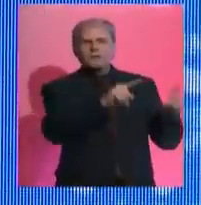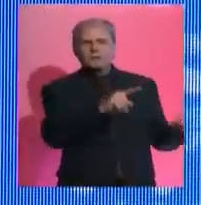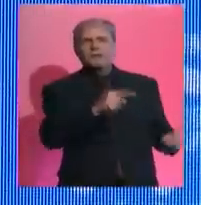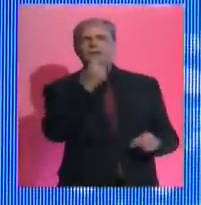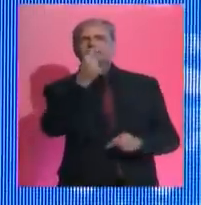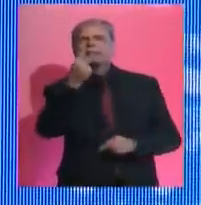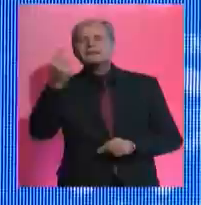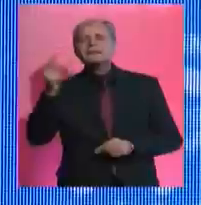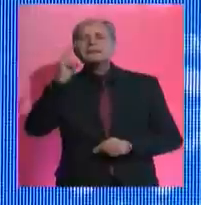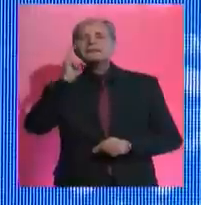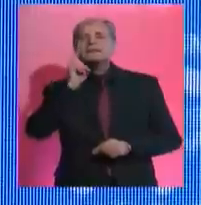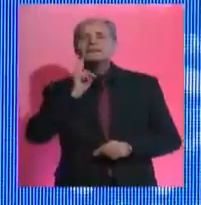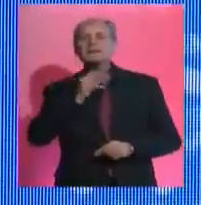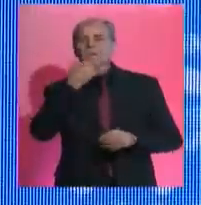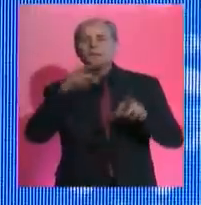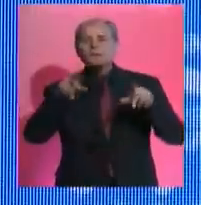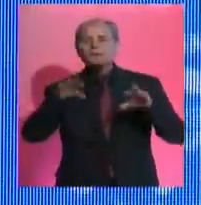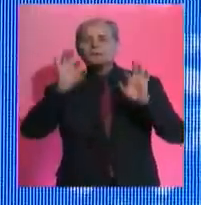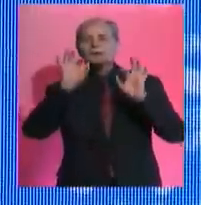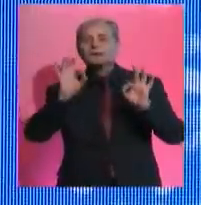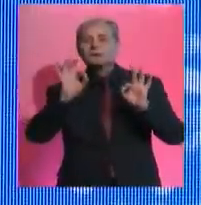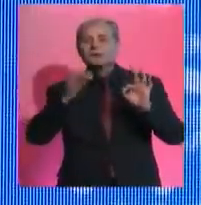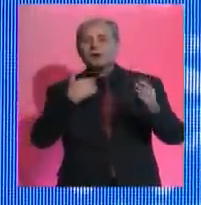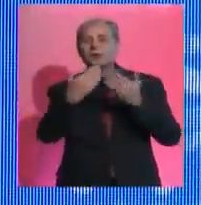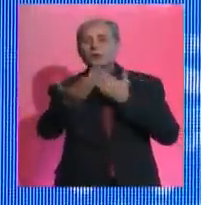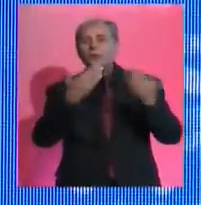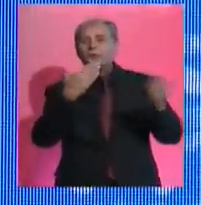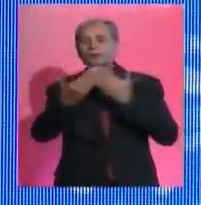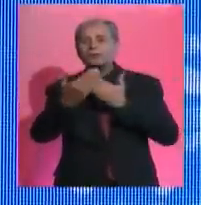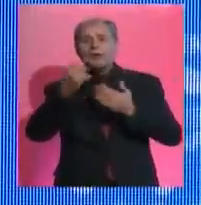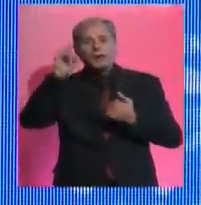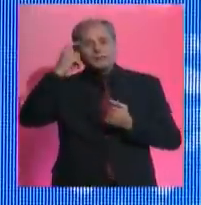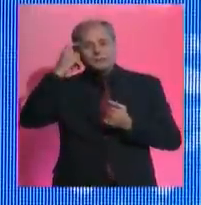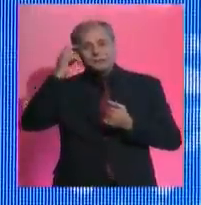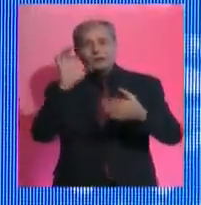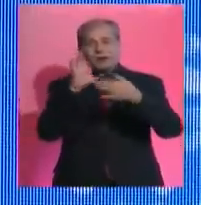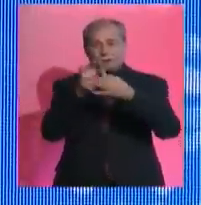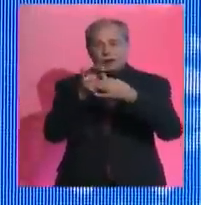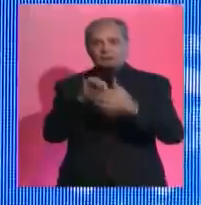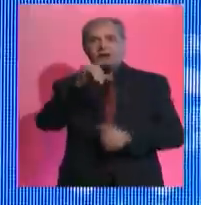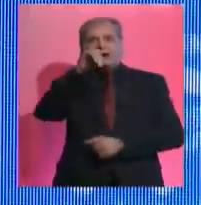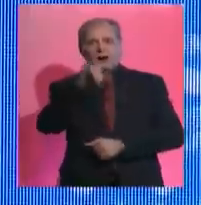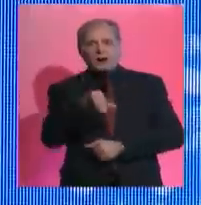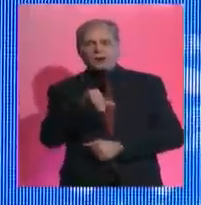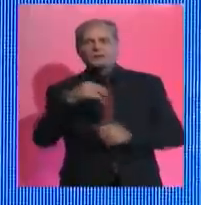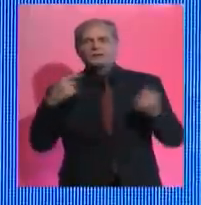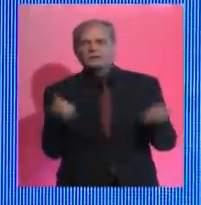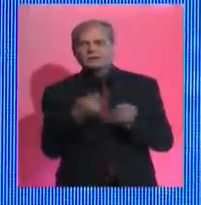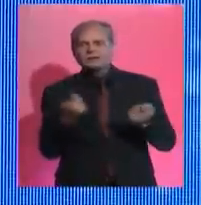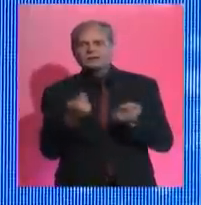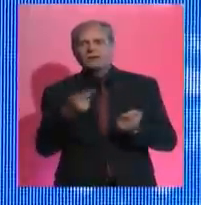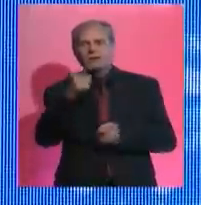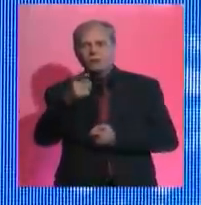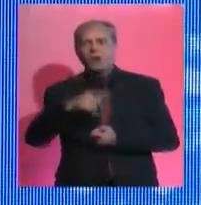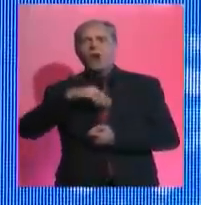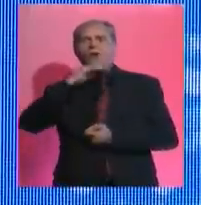birer zenginlik olduğu bilinciyle istişare ederek aklımızı kullanarak hakkın Galip gelmesini